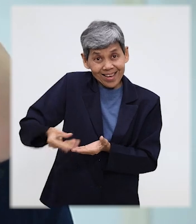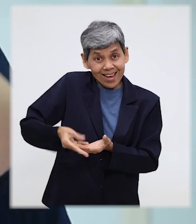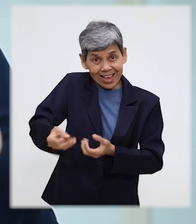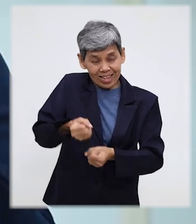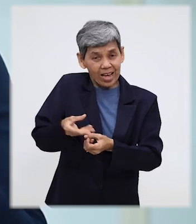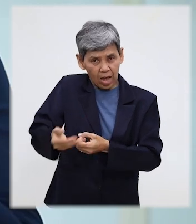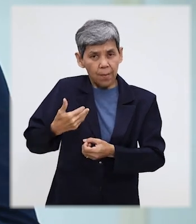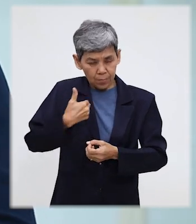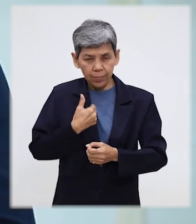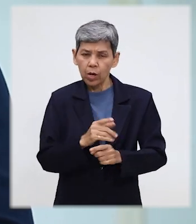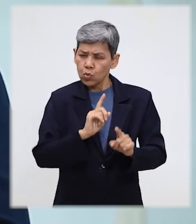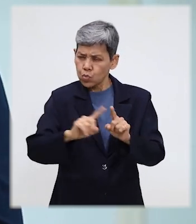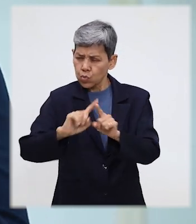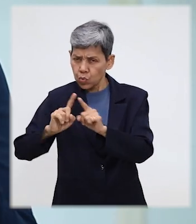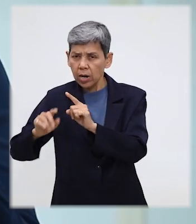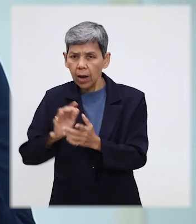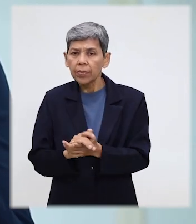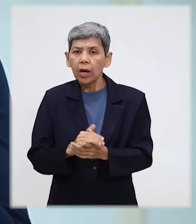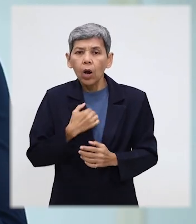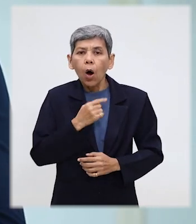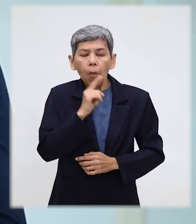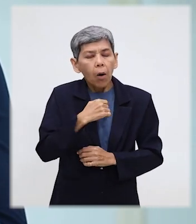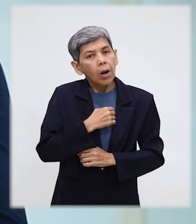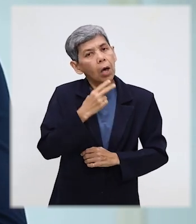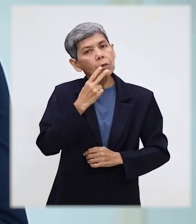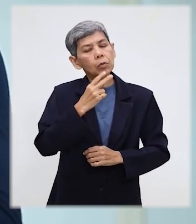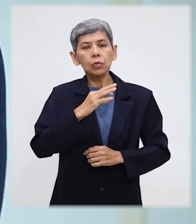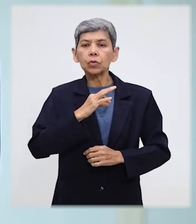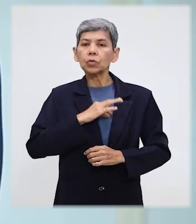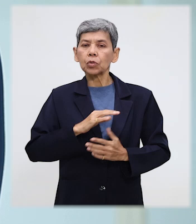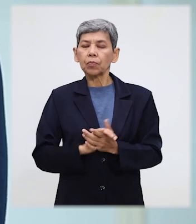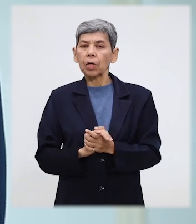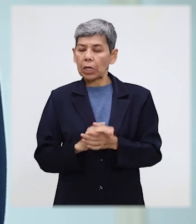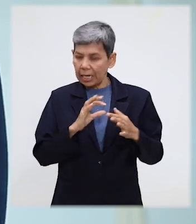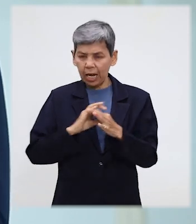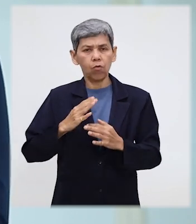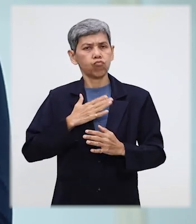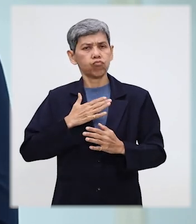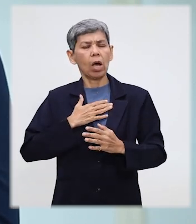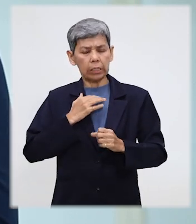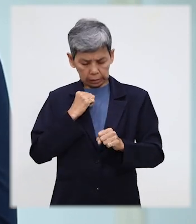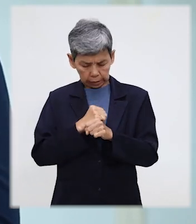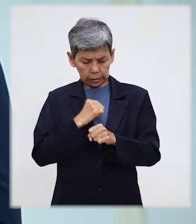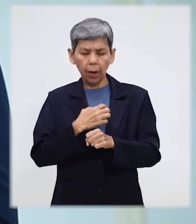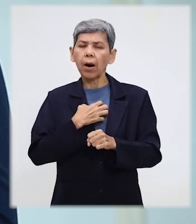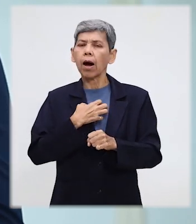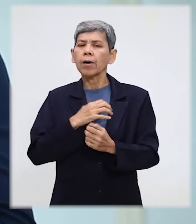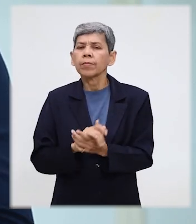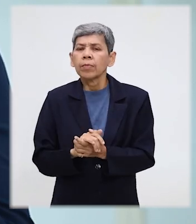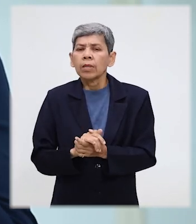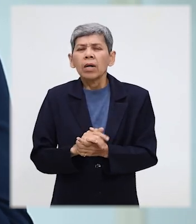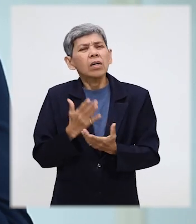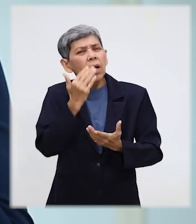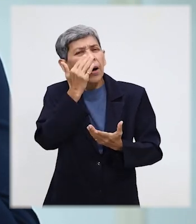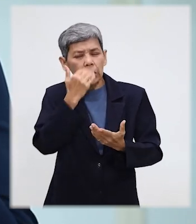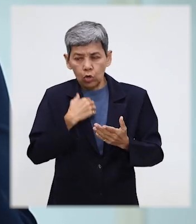ๆของตัวทอดมันในแต่ละเจ้าได้ซึ่งตรงนี้ค่ะมันเป็นเรื่องที่สอดคล้องกับที่อาจารย์ทิติมาพูดไว้เรื่องต้นว่าเอ้ย